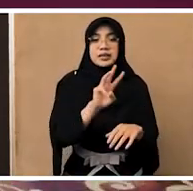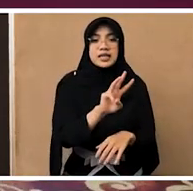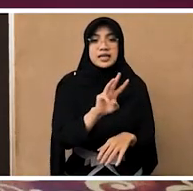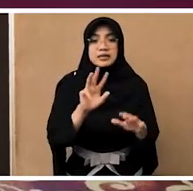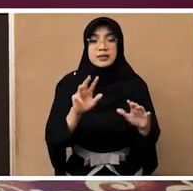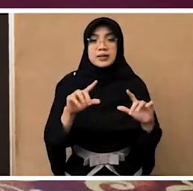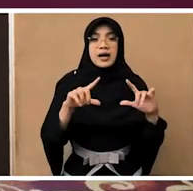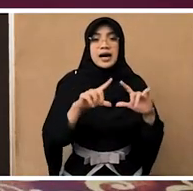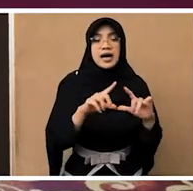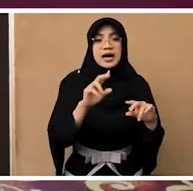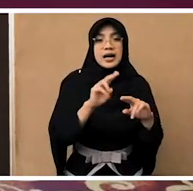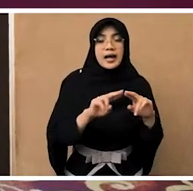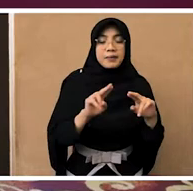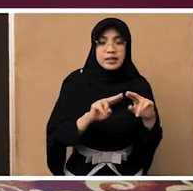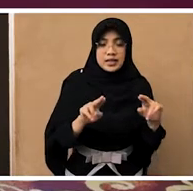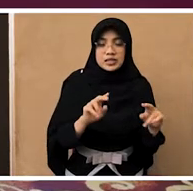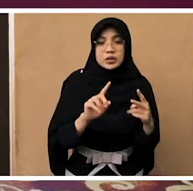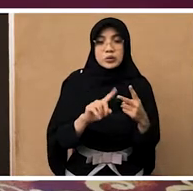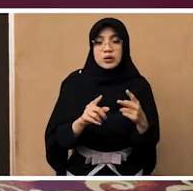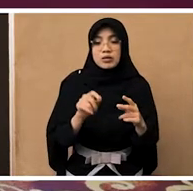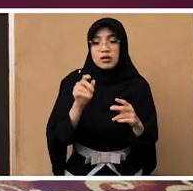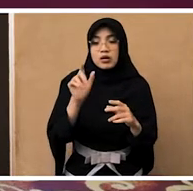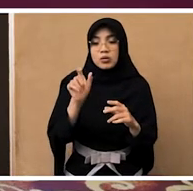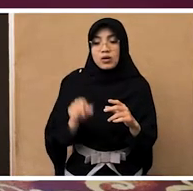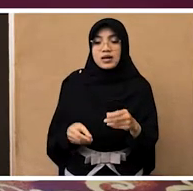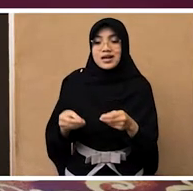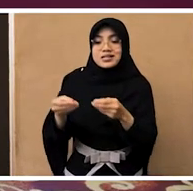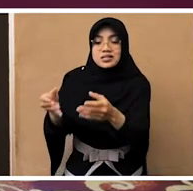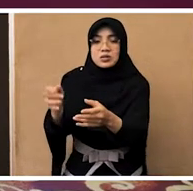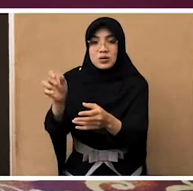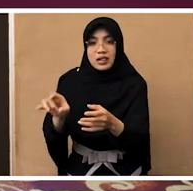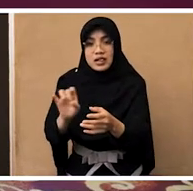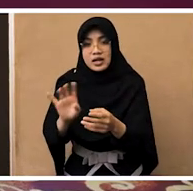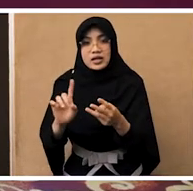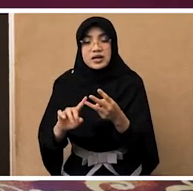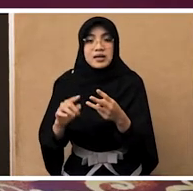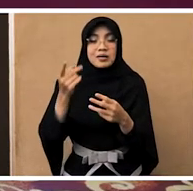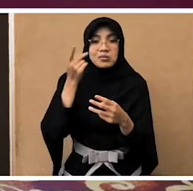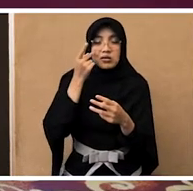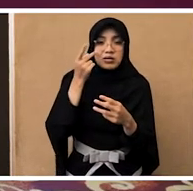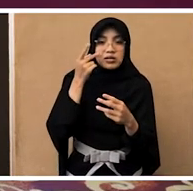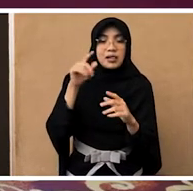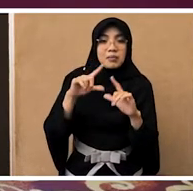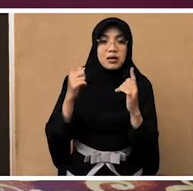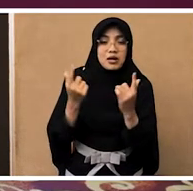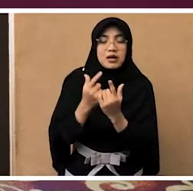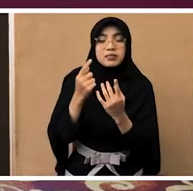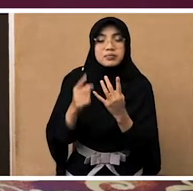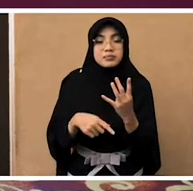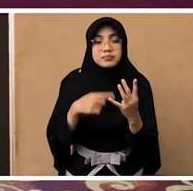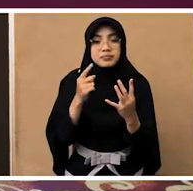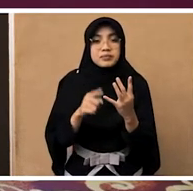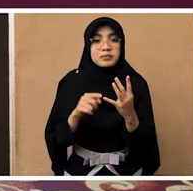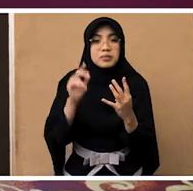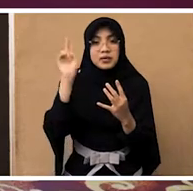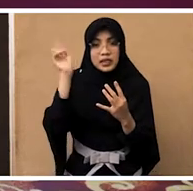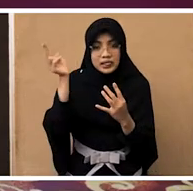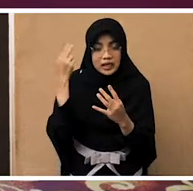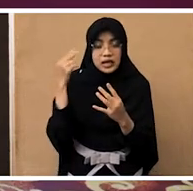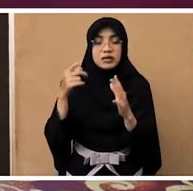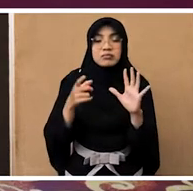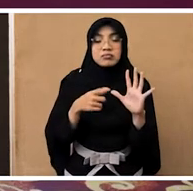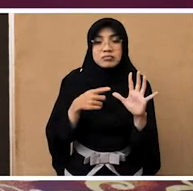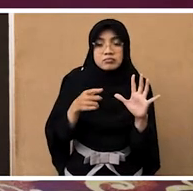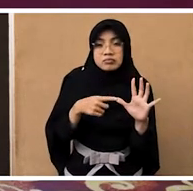rehabilitasi B penyerahan kepada seseorang C perawatan di lembaga D penyerahan kepada pemerintah dan atau